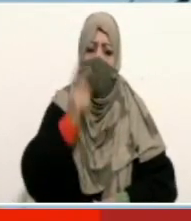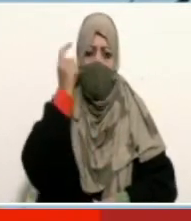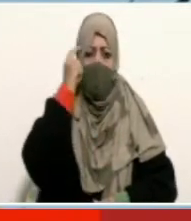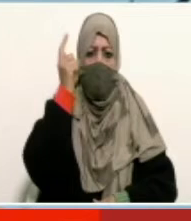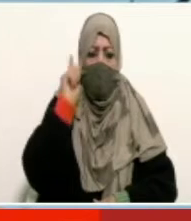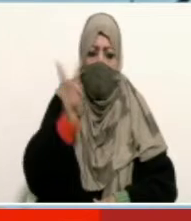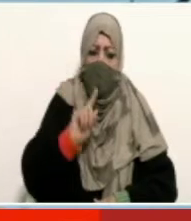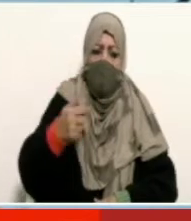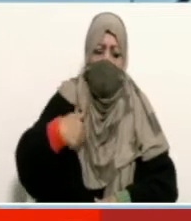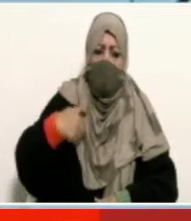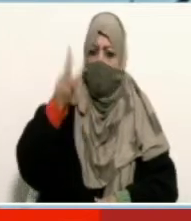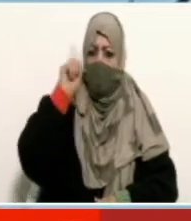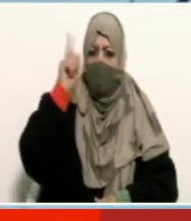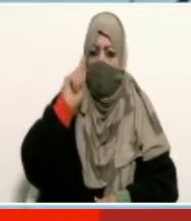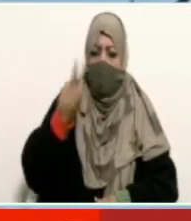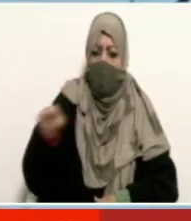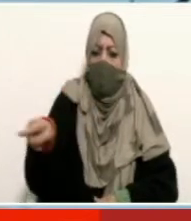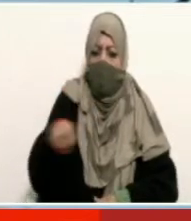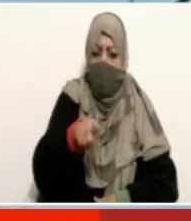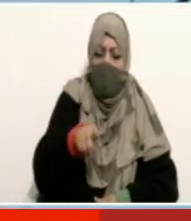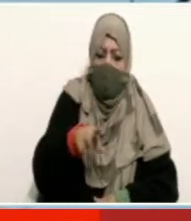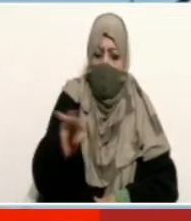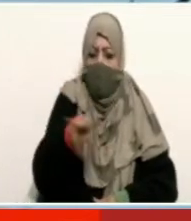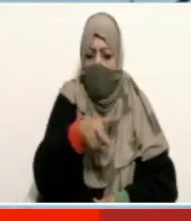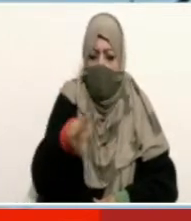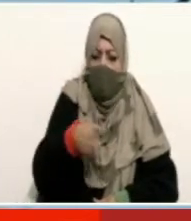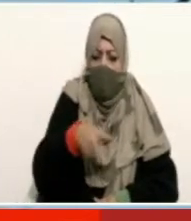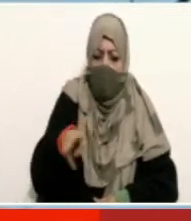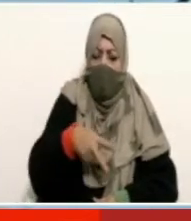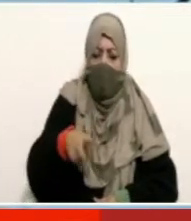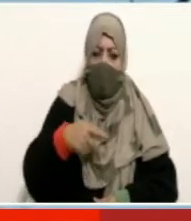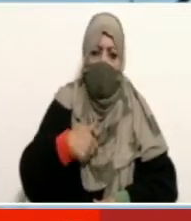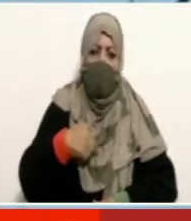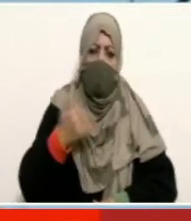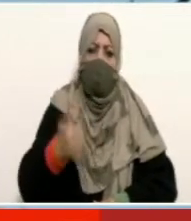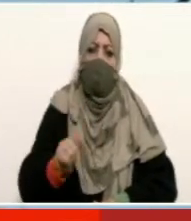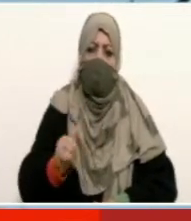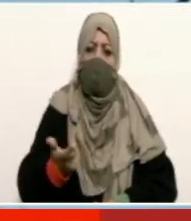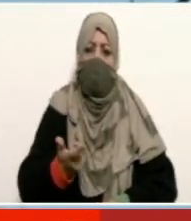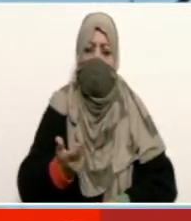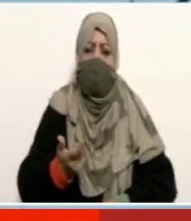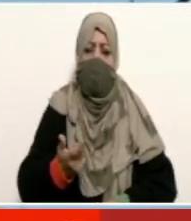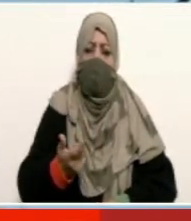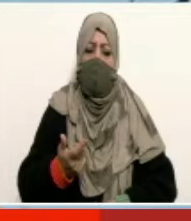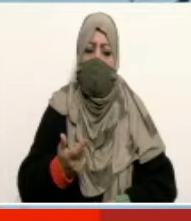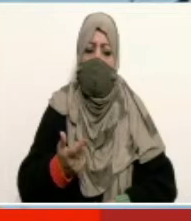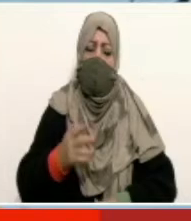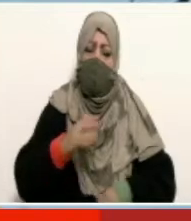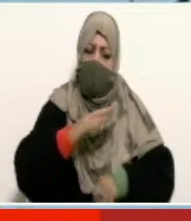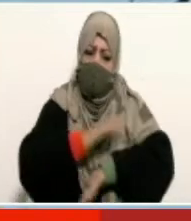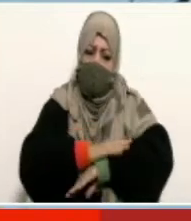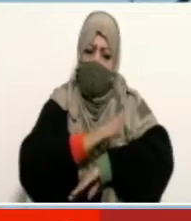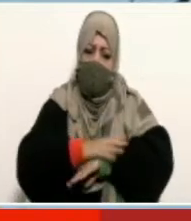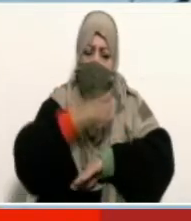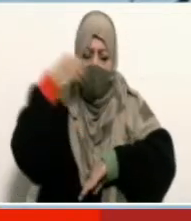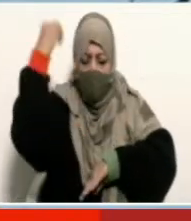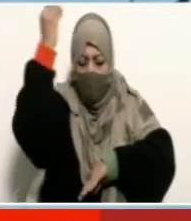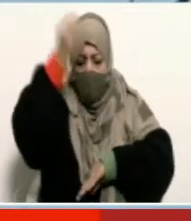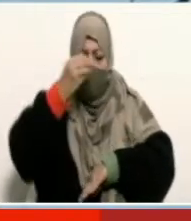أخرى، هنا العقد عليك أن ترجع يعني إلى المأذون الشرعي وإلى يعني المحكمة